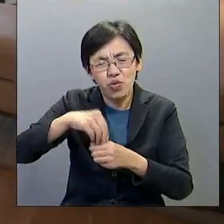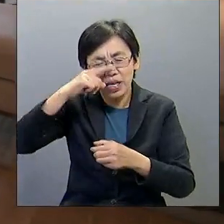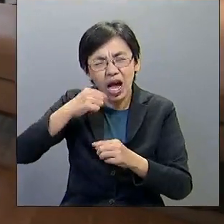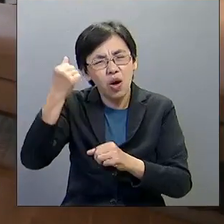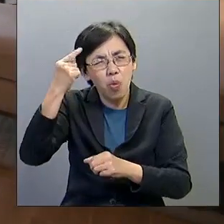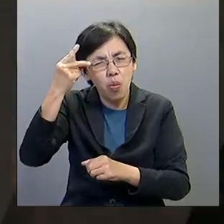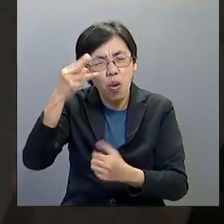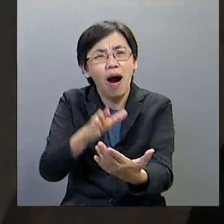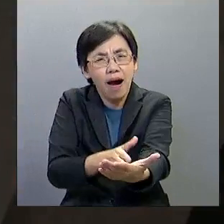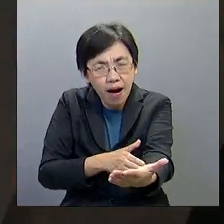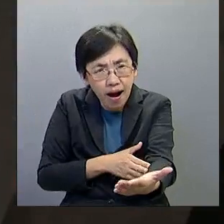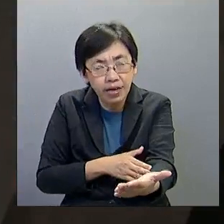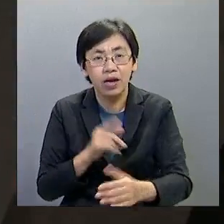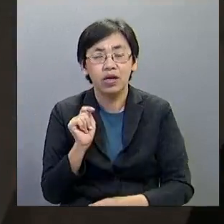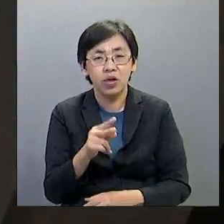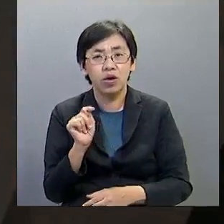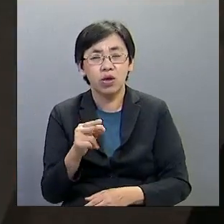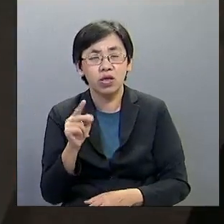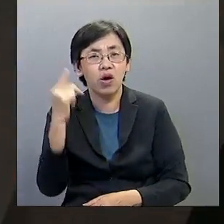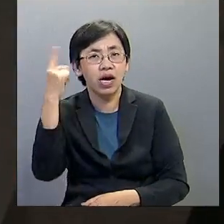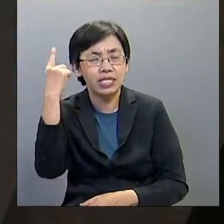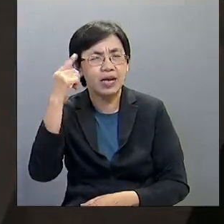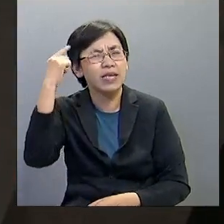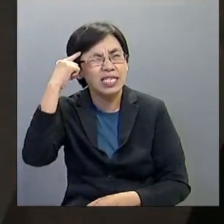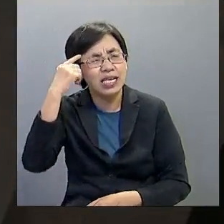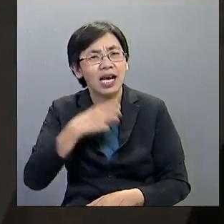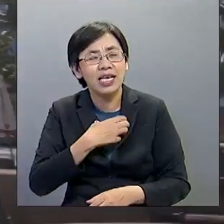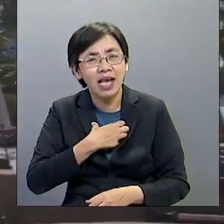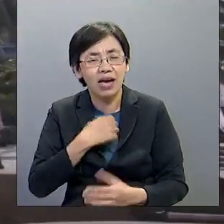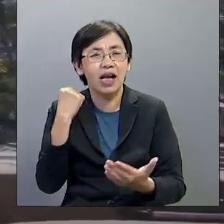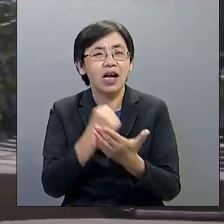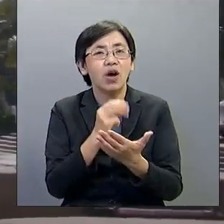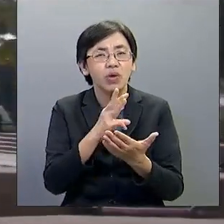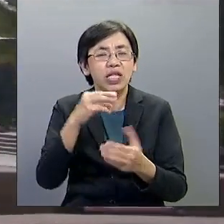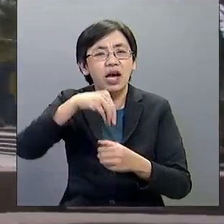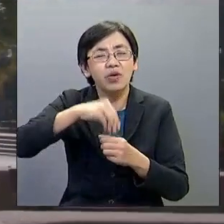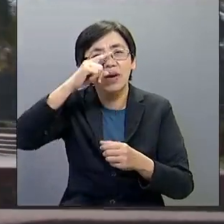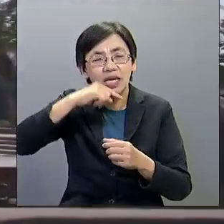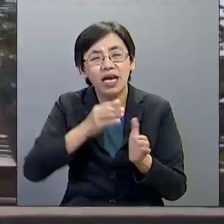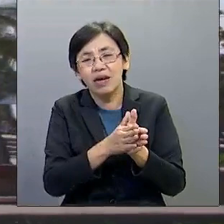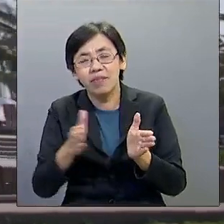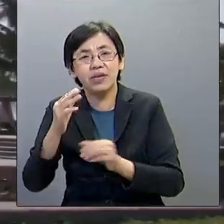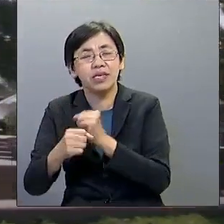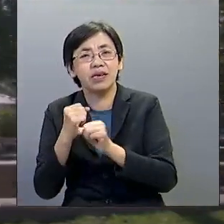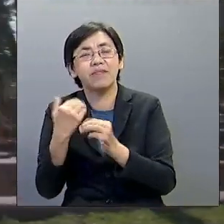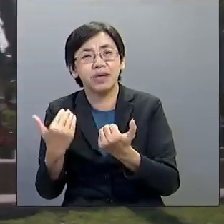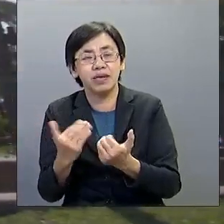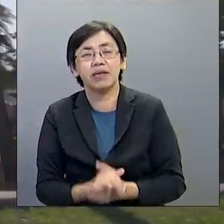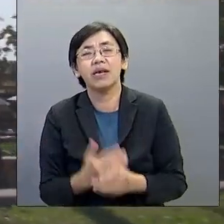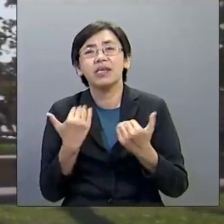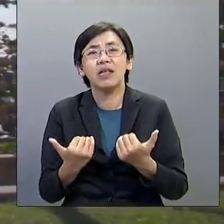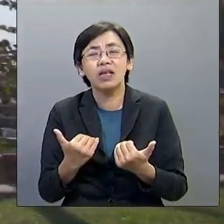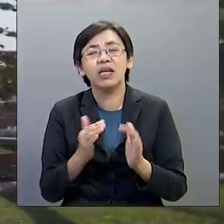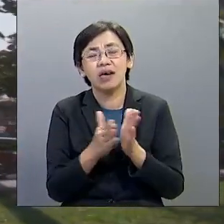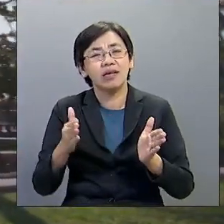ททจะเสนอขยายการขอวีซ่า on arrival ให้พำนักในไทยได้จนถึงสิ้นปีจากปัจจุบันที่30